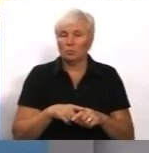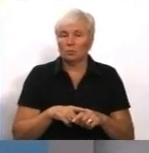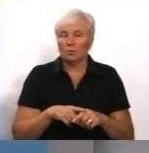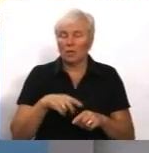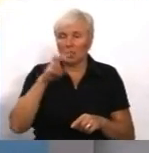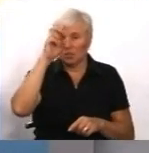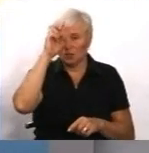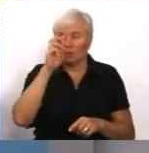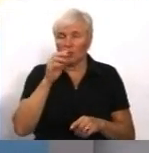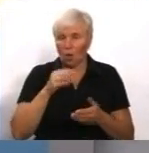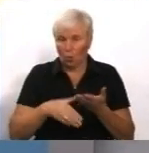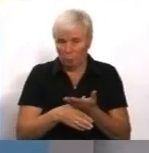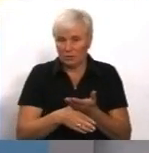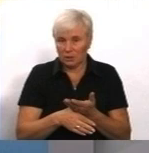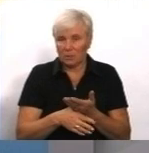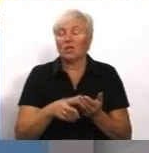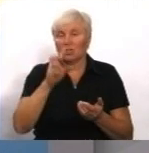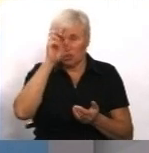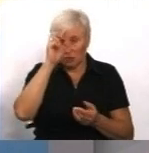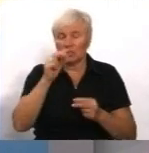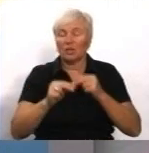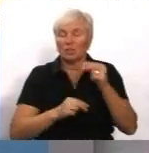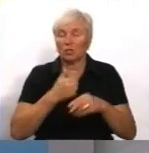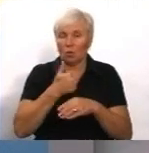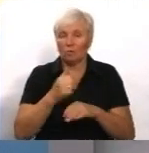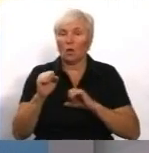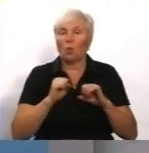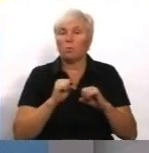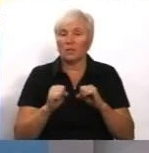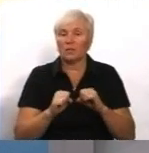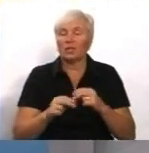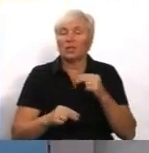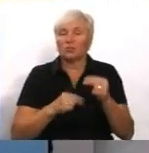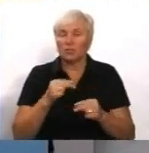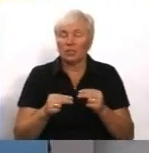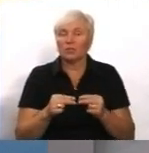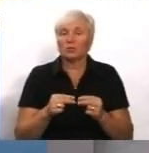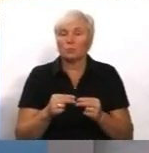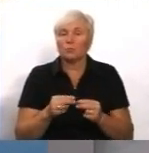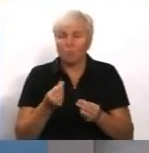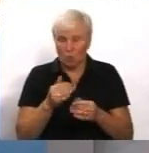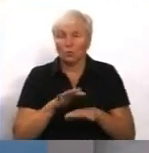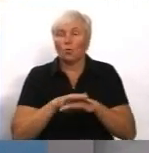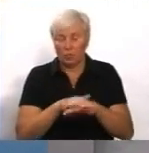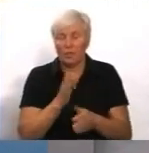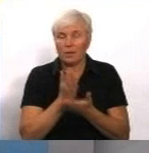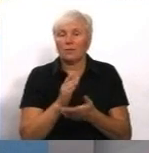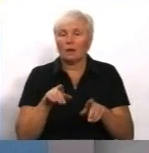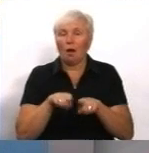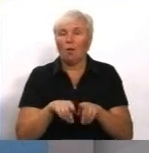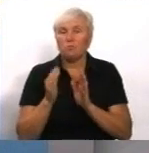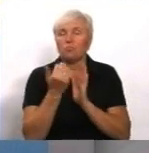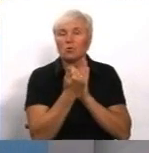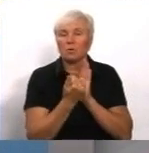від так? держави, але через головне управління. Сьогодні через епізодичні кошти відшкодовуються тільки